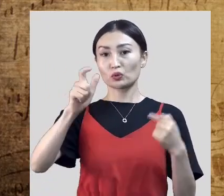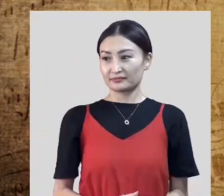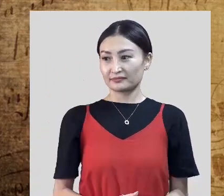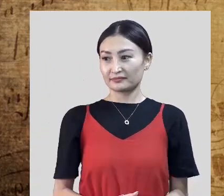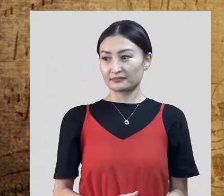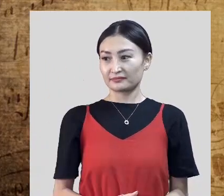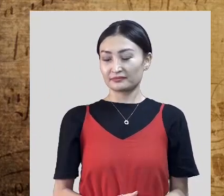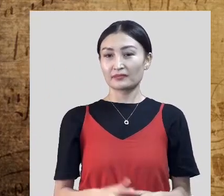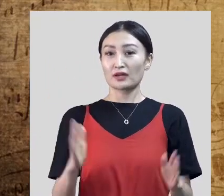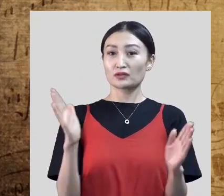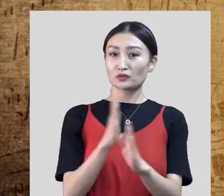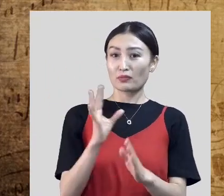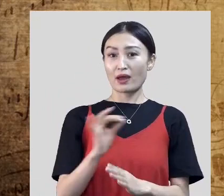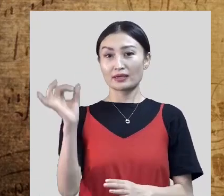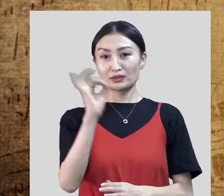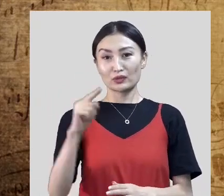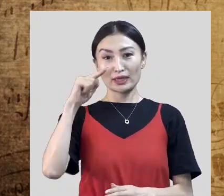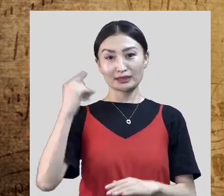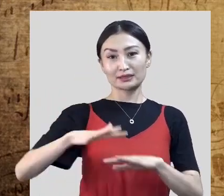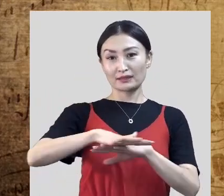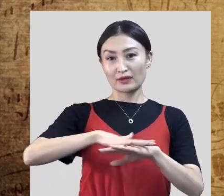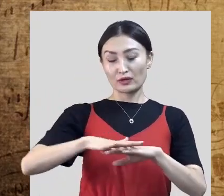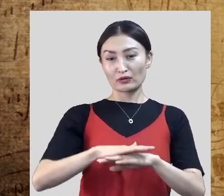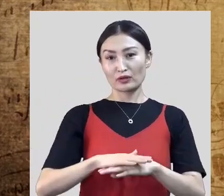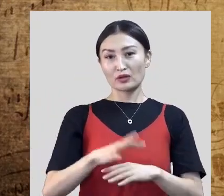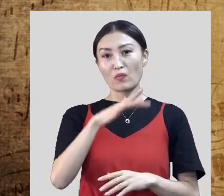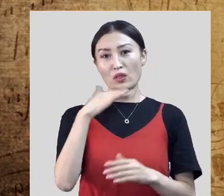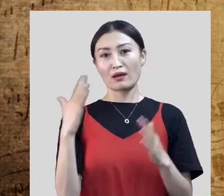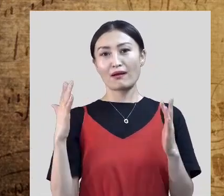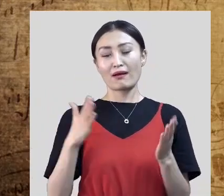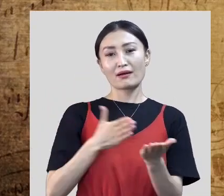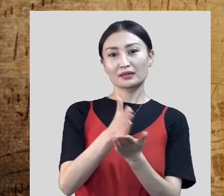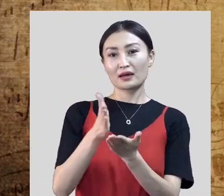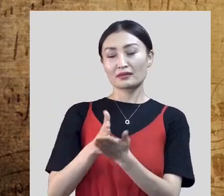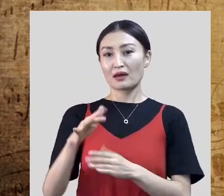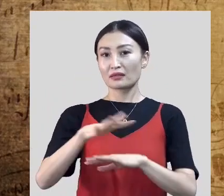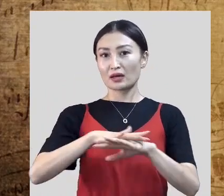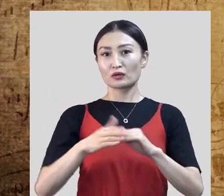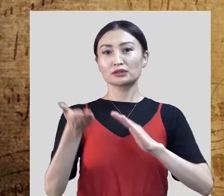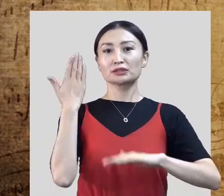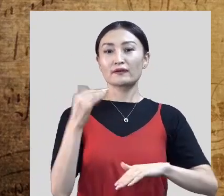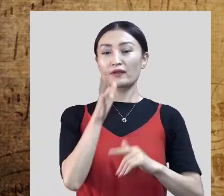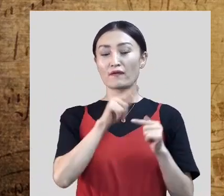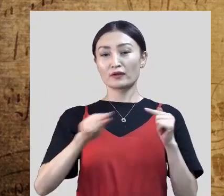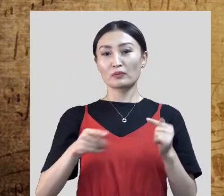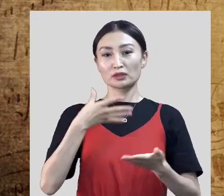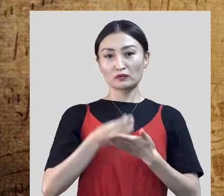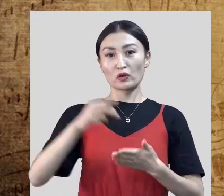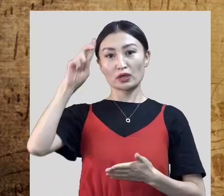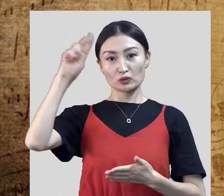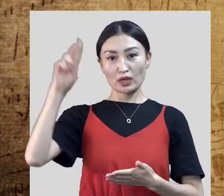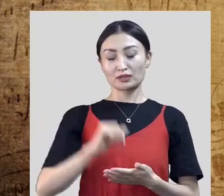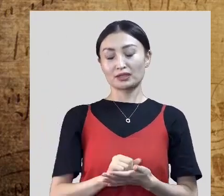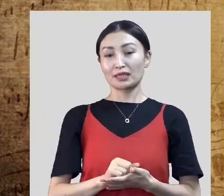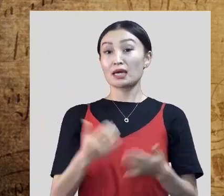другие. Судьба и история кыргызского народа довольно многогранна. Народ, который с древних времен имеет свою